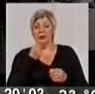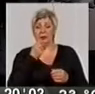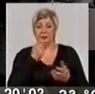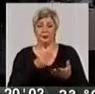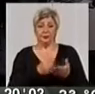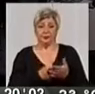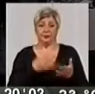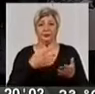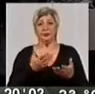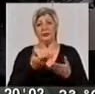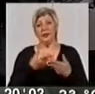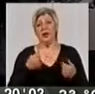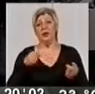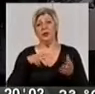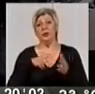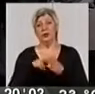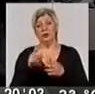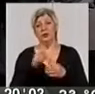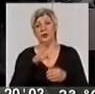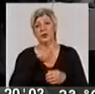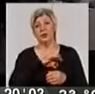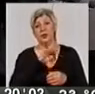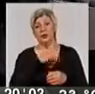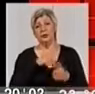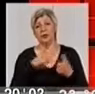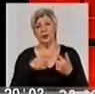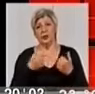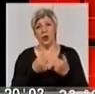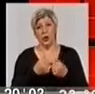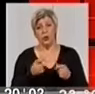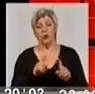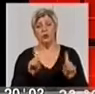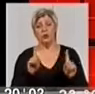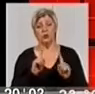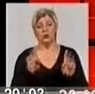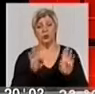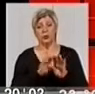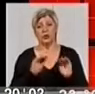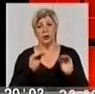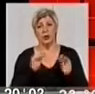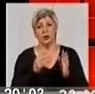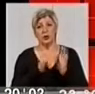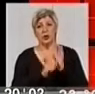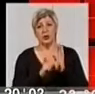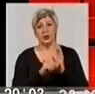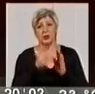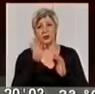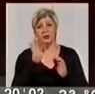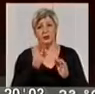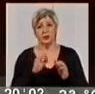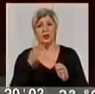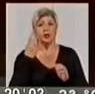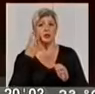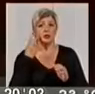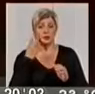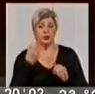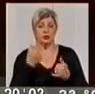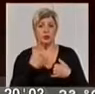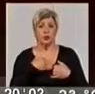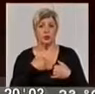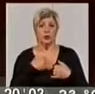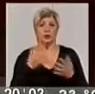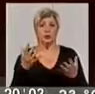От. А ми виходимо з пільгових категорій наших, щоб теж не менше, допустимо, 60%. Але завжди в нас виходить,